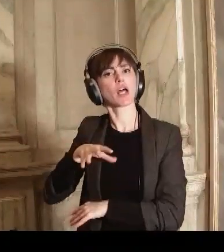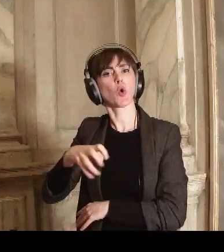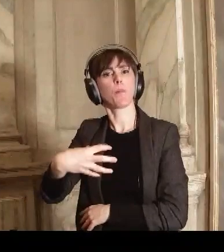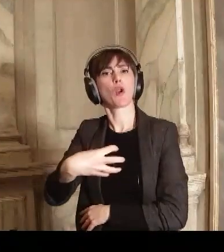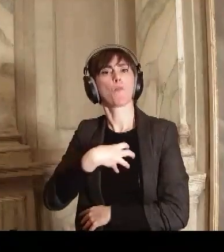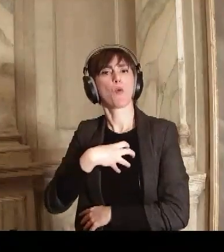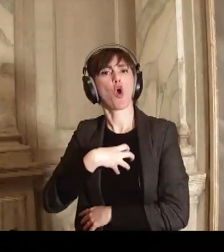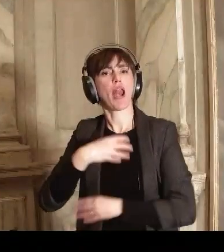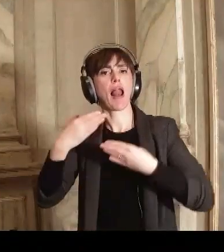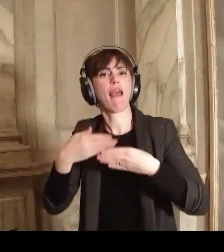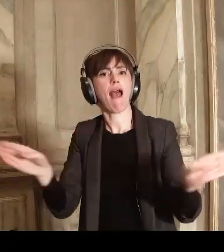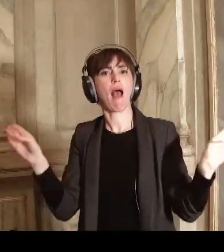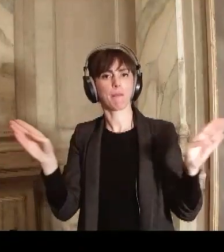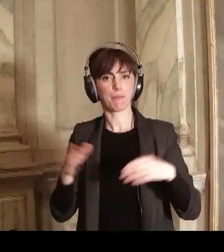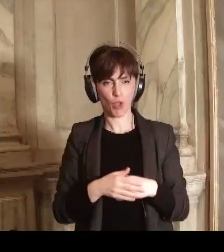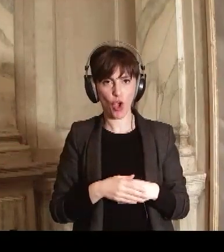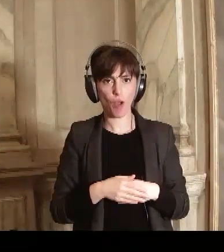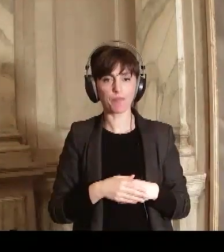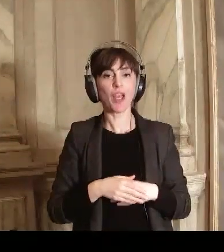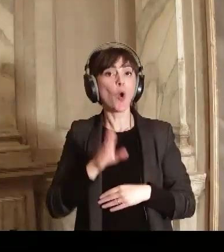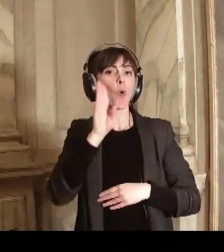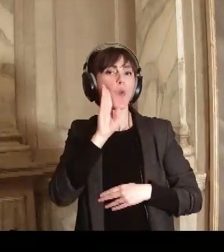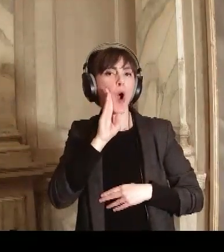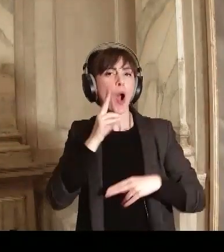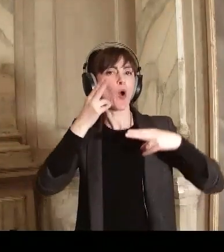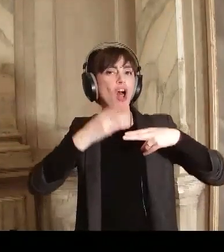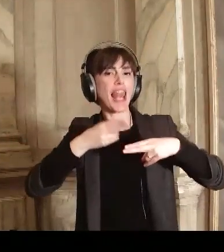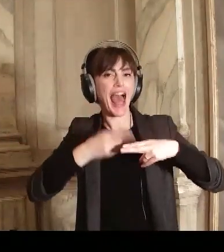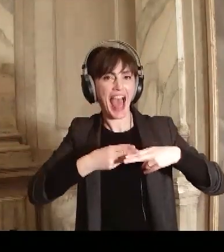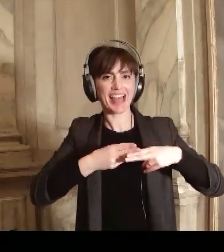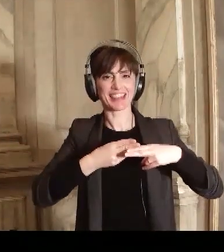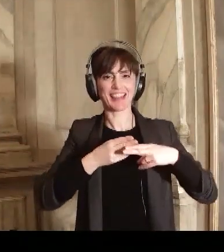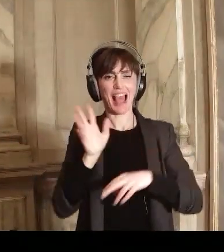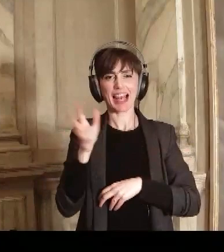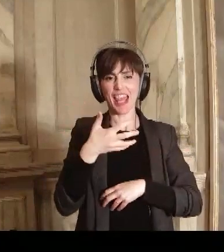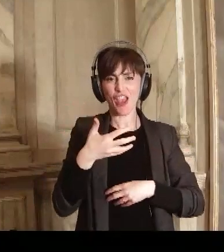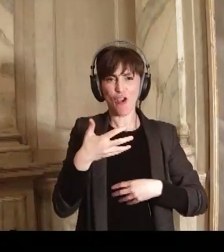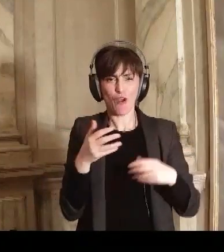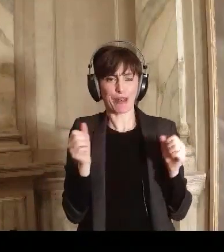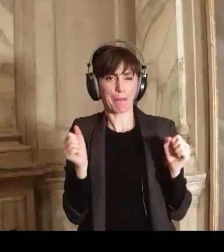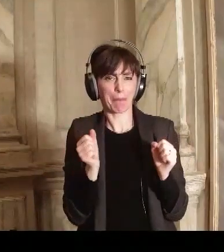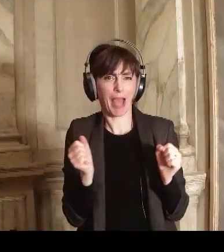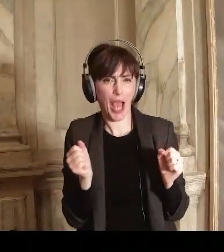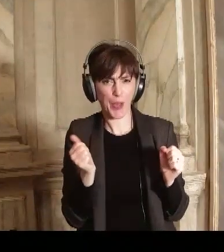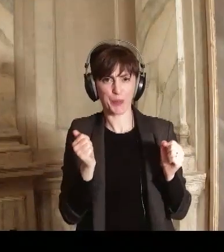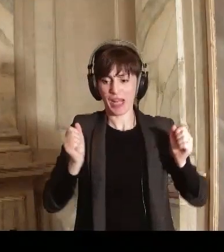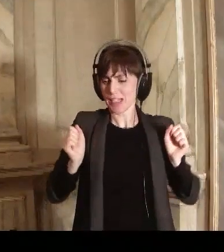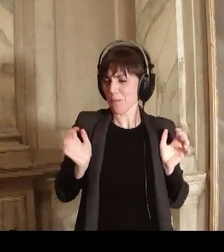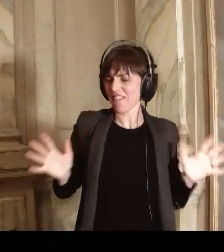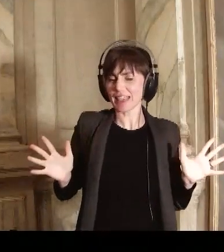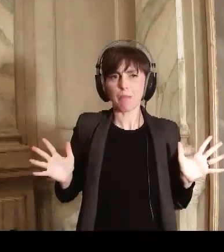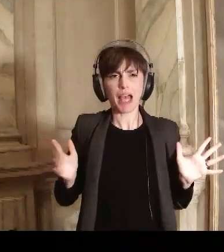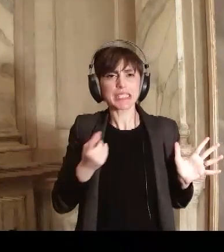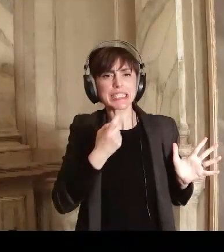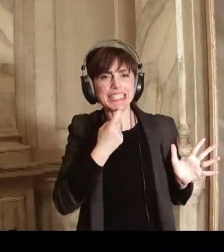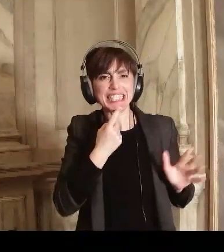latta, il leone pavido, lo spaventapasseri non sono forse gli artisti che con le loro mancanze, con la